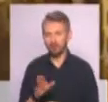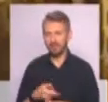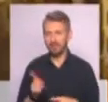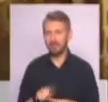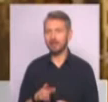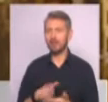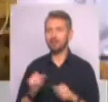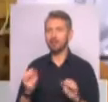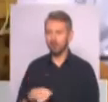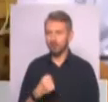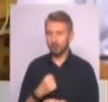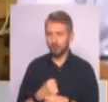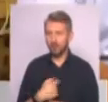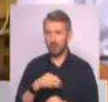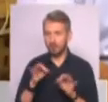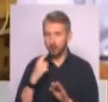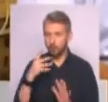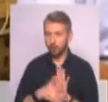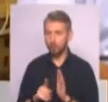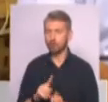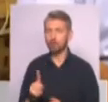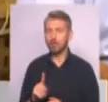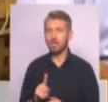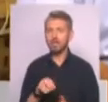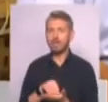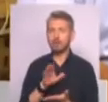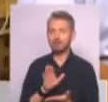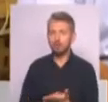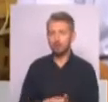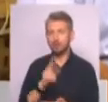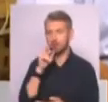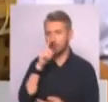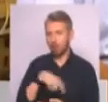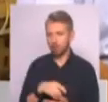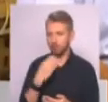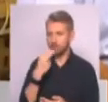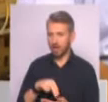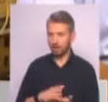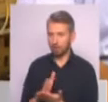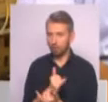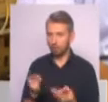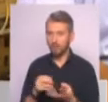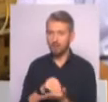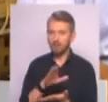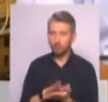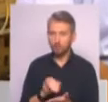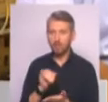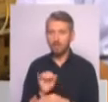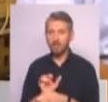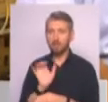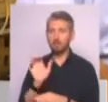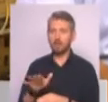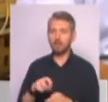є можливість створити. Тобто, правильно вас зрозуміло, що для того, щоб зафіксувати неналежність послуг, необхідно зафіксувати і направити лист